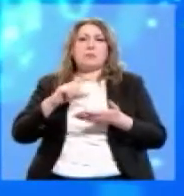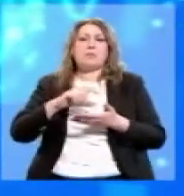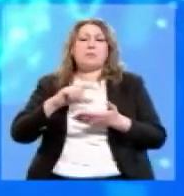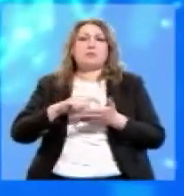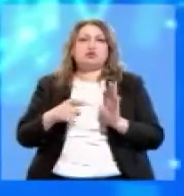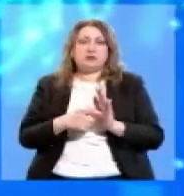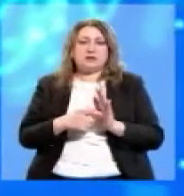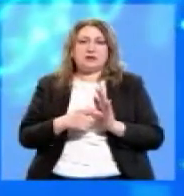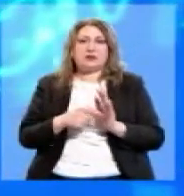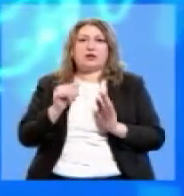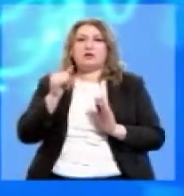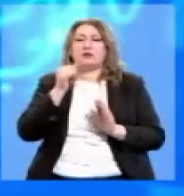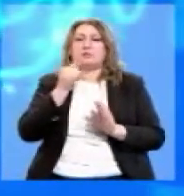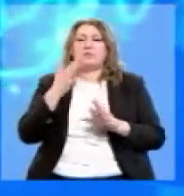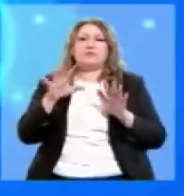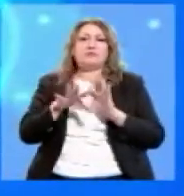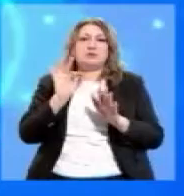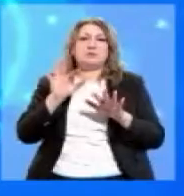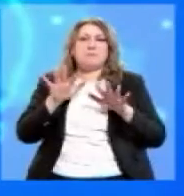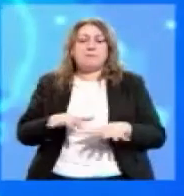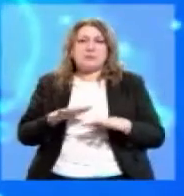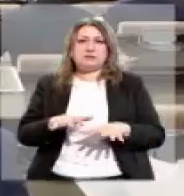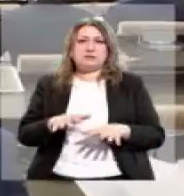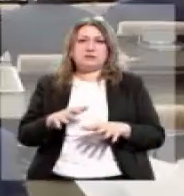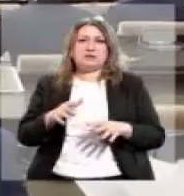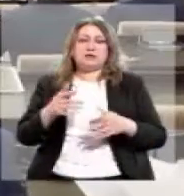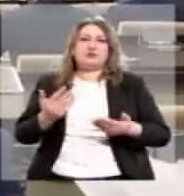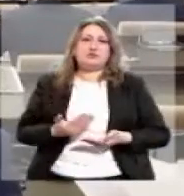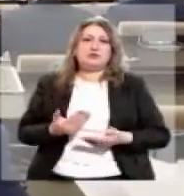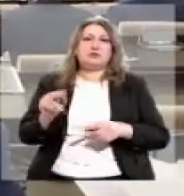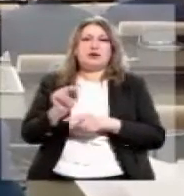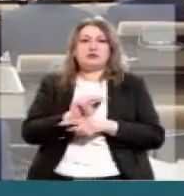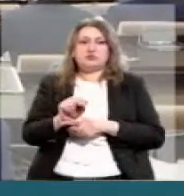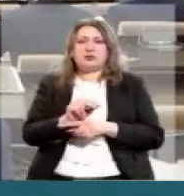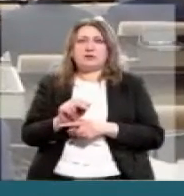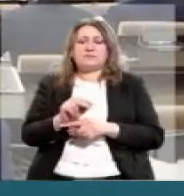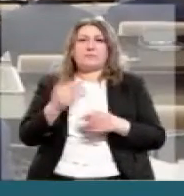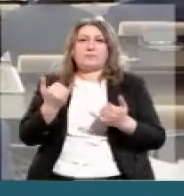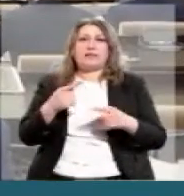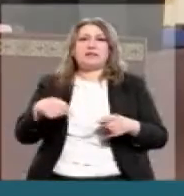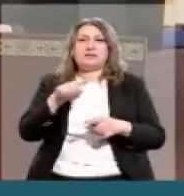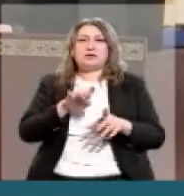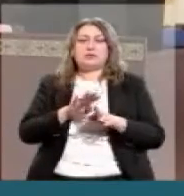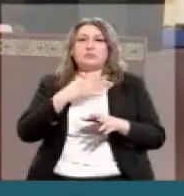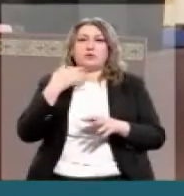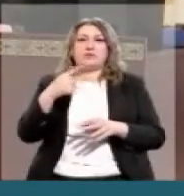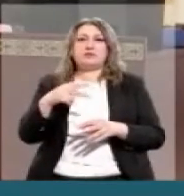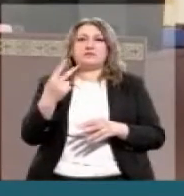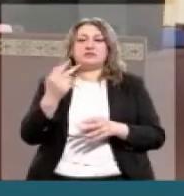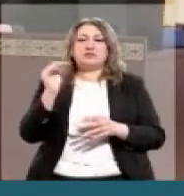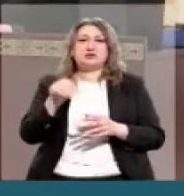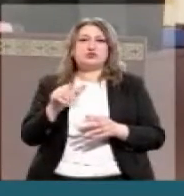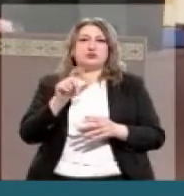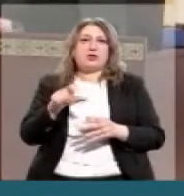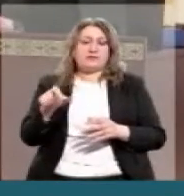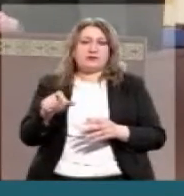ортада 22 мыңнан аса адам бар. Сенаторлар осы санаттағы азаматтардың құқын қорғау қажет деп отыр. Яғни ұзақ уақыт жабық